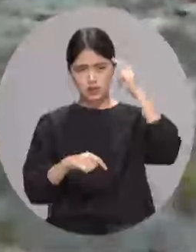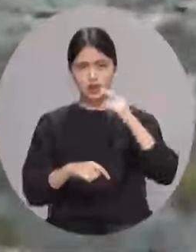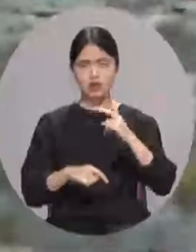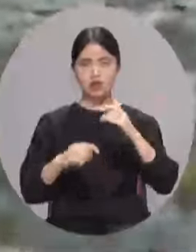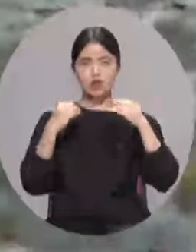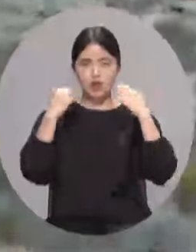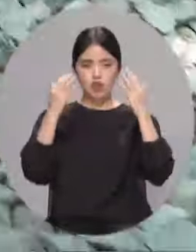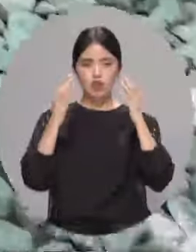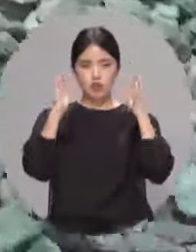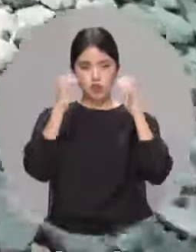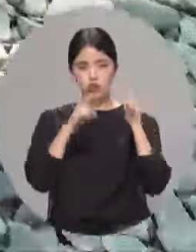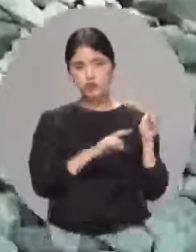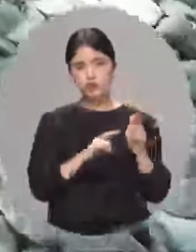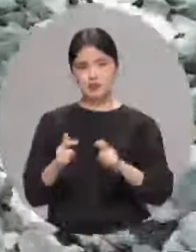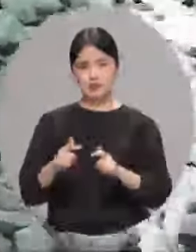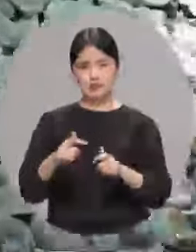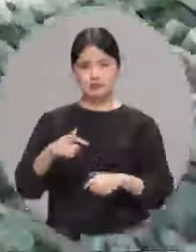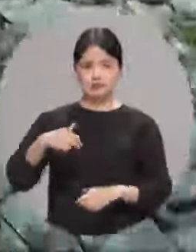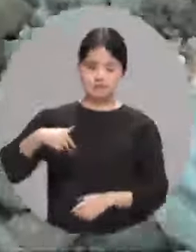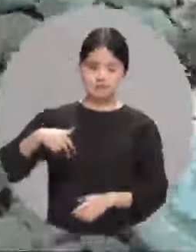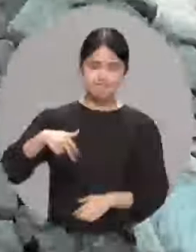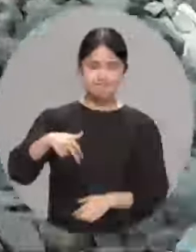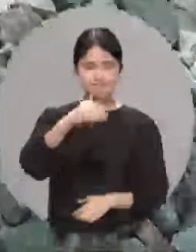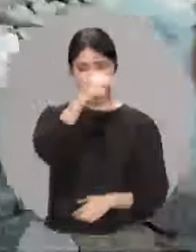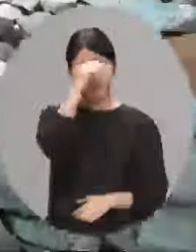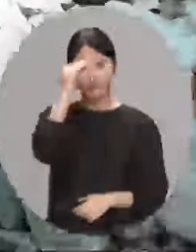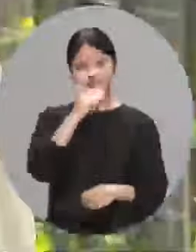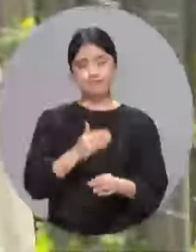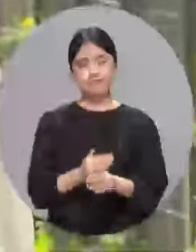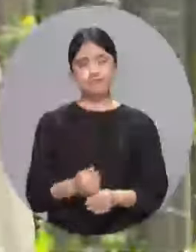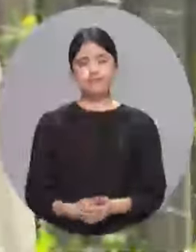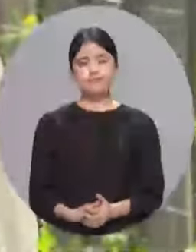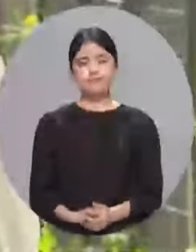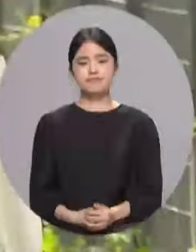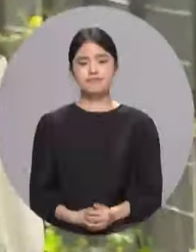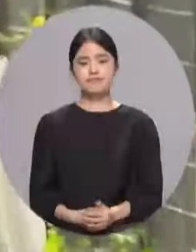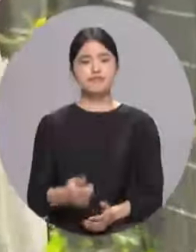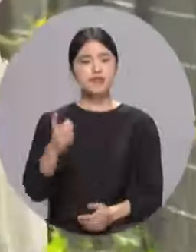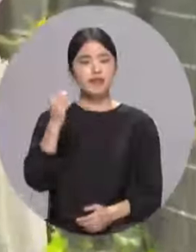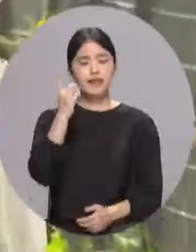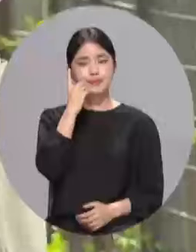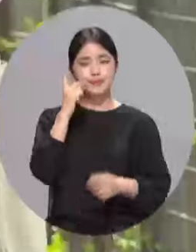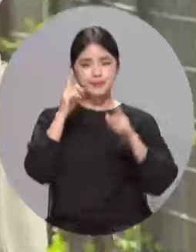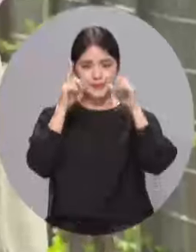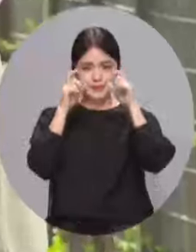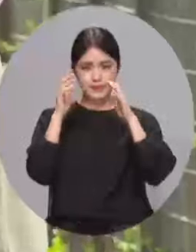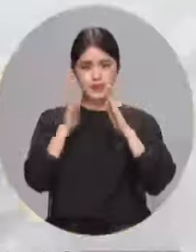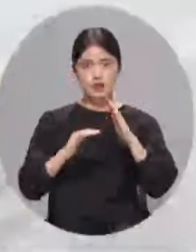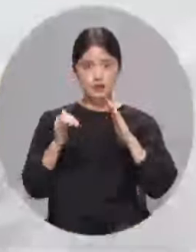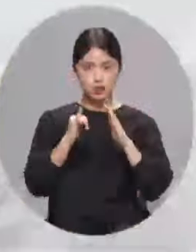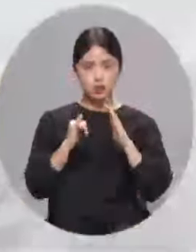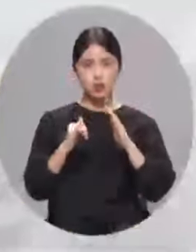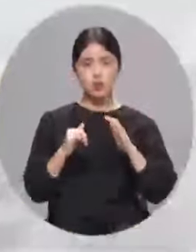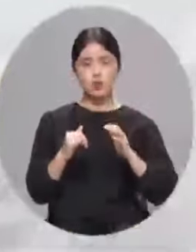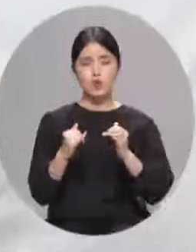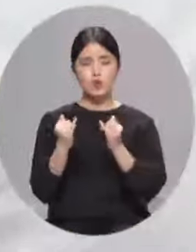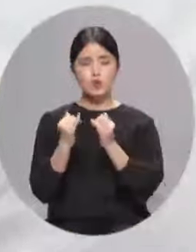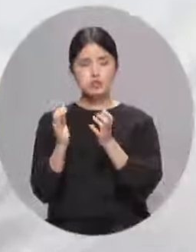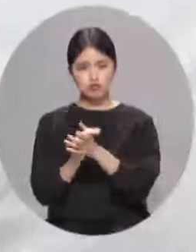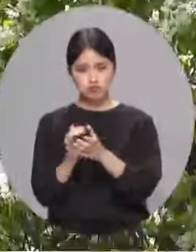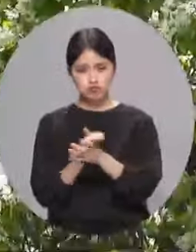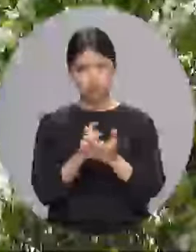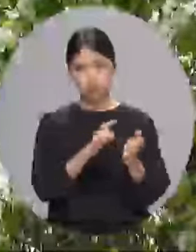없이 철로 위에 올라 한 발 한 발 내딛습니다. 스마트폰 카메라에는 가족과 연인의 얼굴은 물론